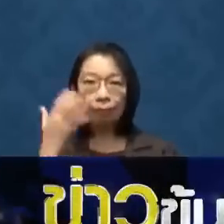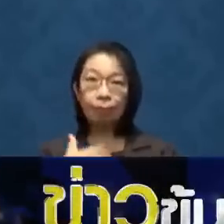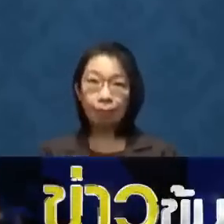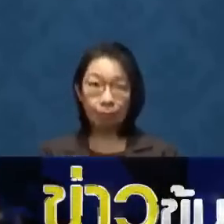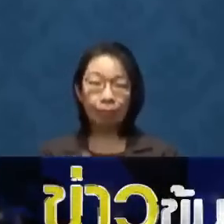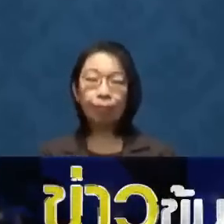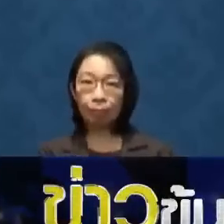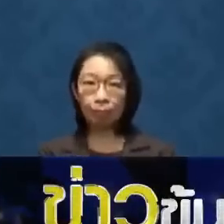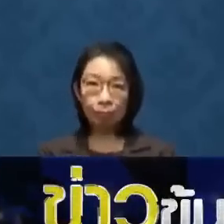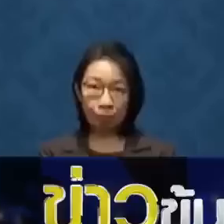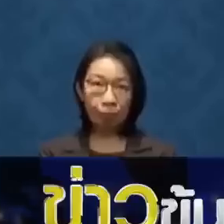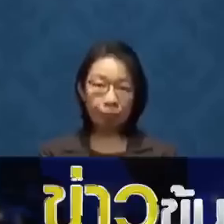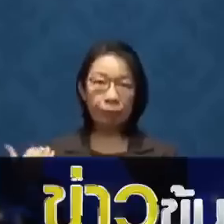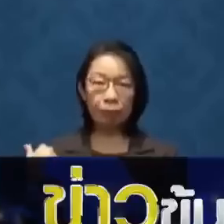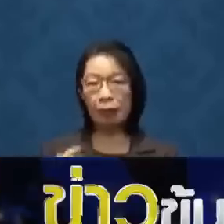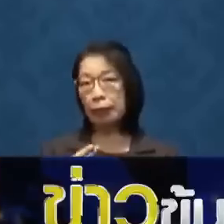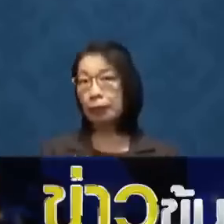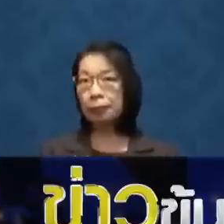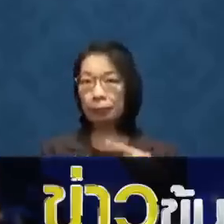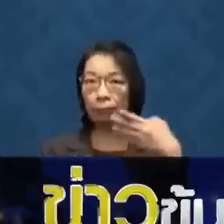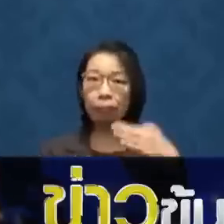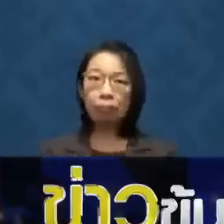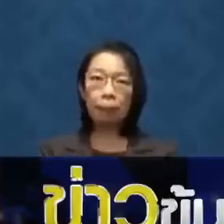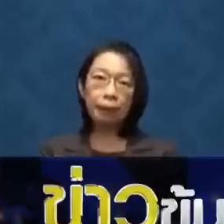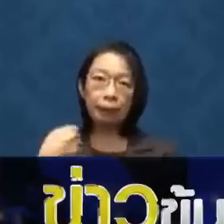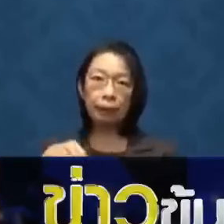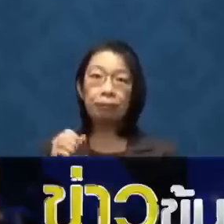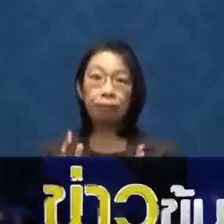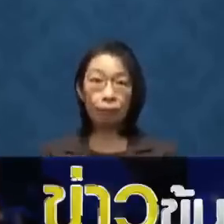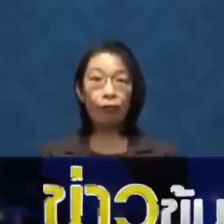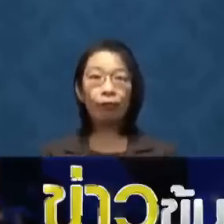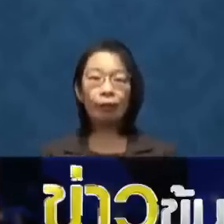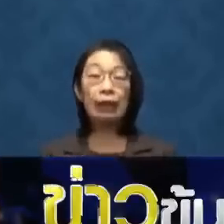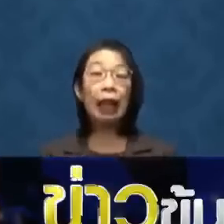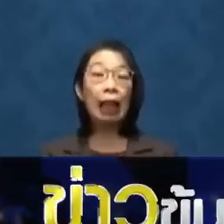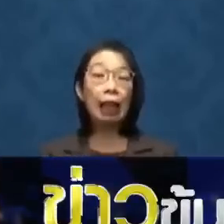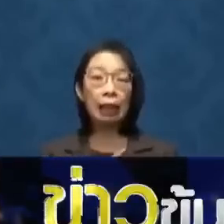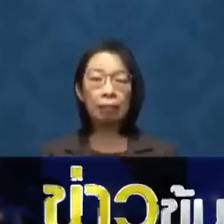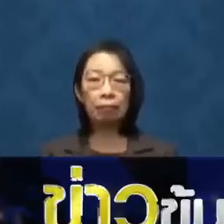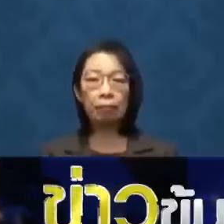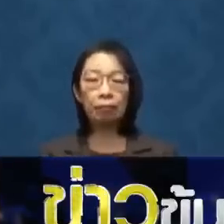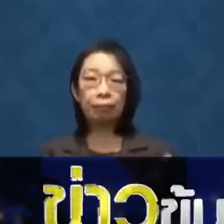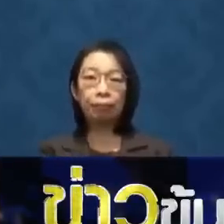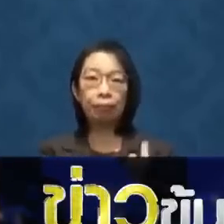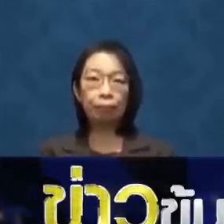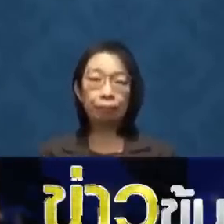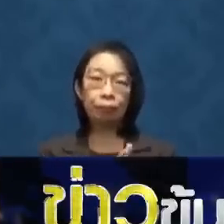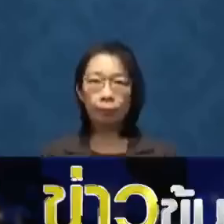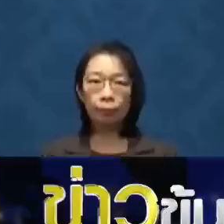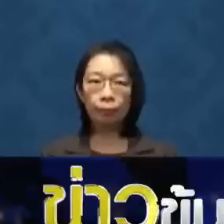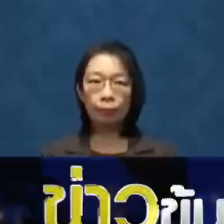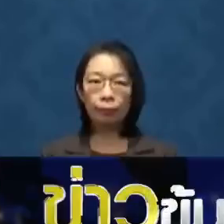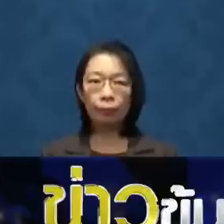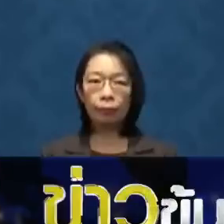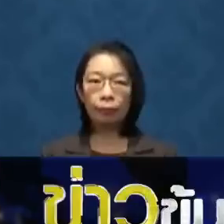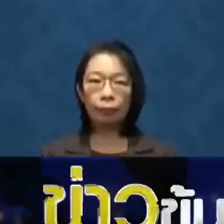ติการพิจารณาสุดท้ายมันมาจบที่ขั้นตอนการยื่นศาลครับเรียกว่าเป็นการโยนเอาเผือกร้อนออกจากมือสภาแต่ก็ถู